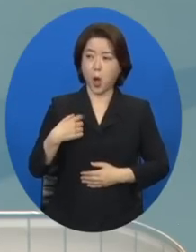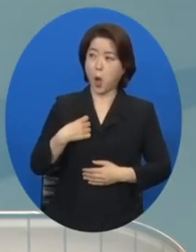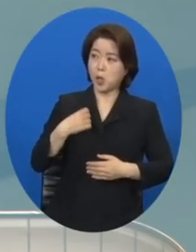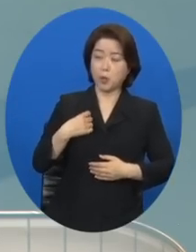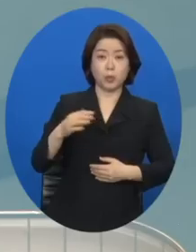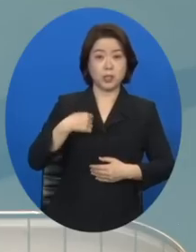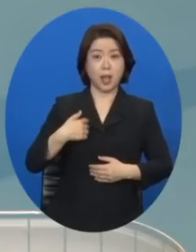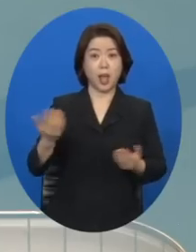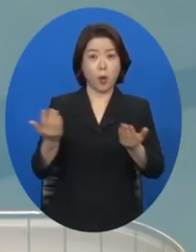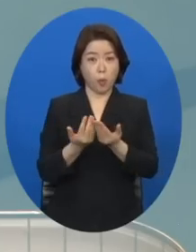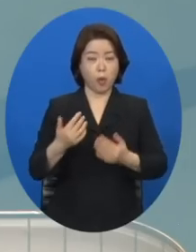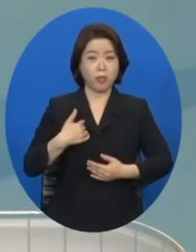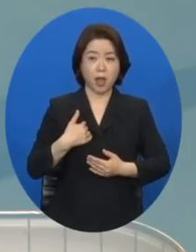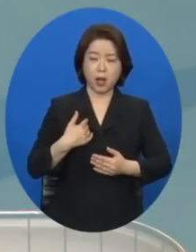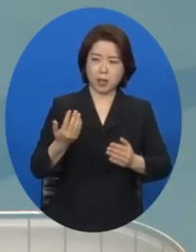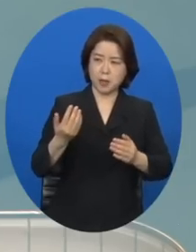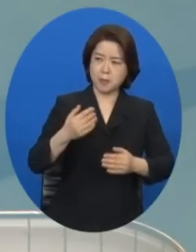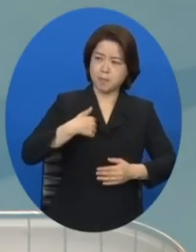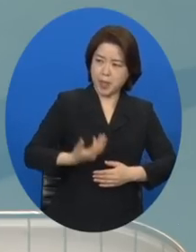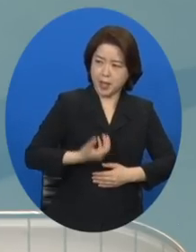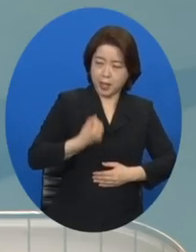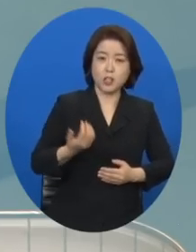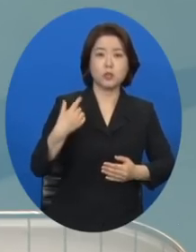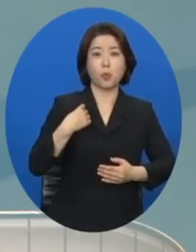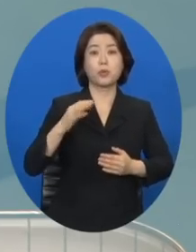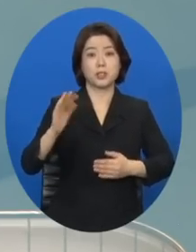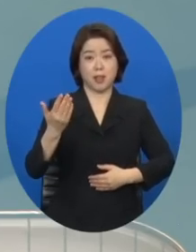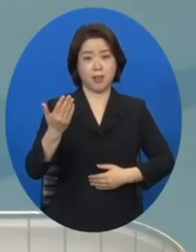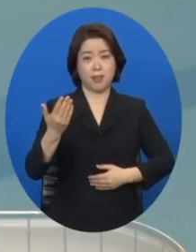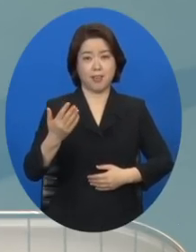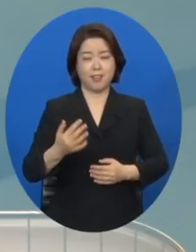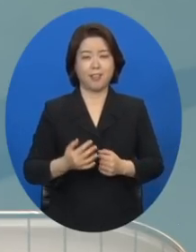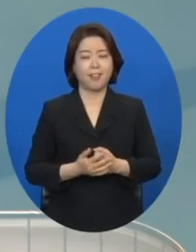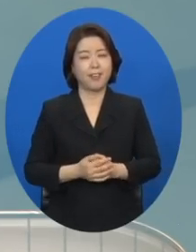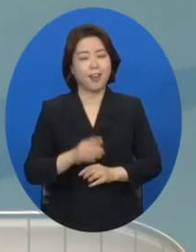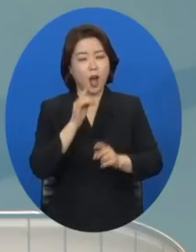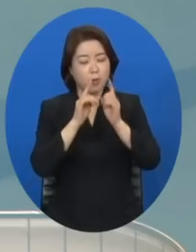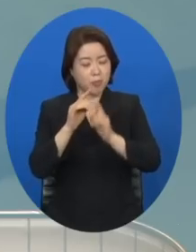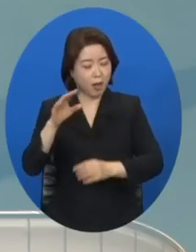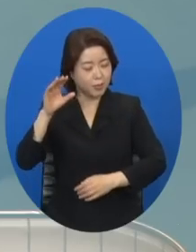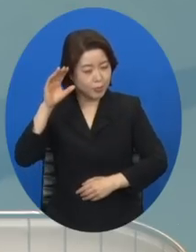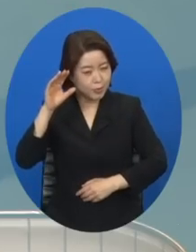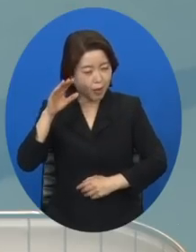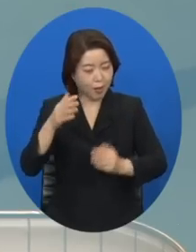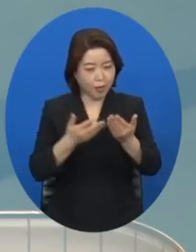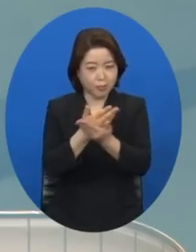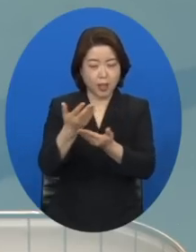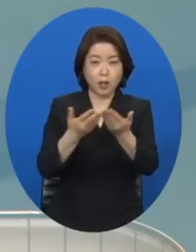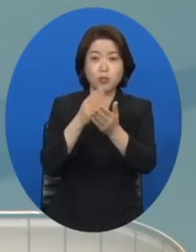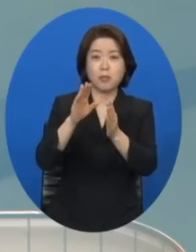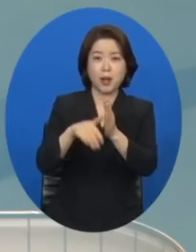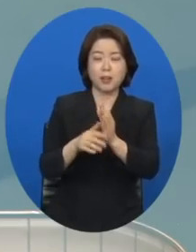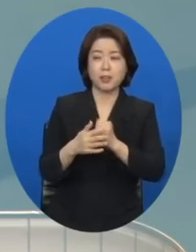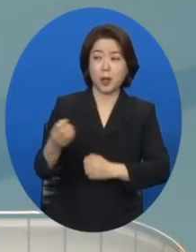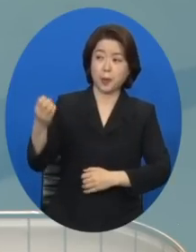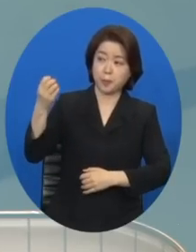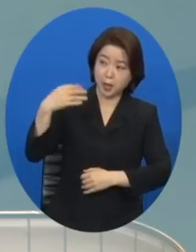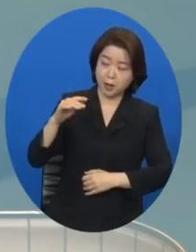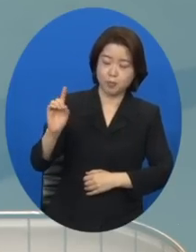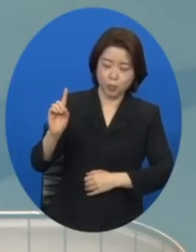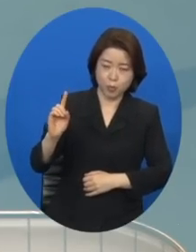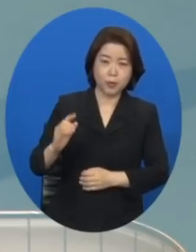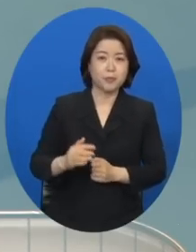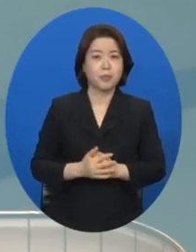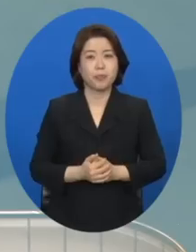옷이에요 그리스도의 옷이 되는 것이죠 그런 표현인데요 말씀을 듣다가 이제 우리 나눔을 하는데 어떤 분이 그런 고백을 해요